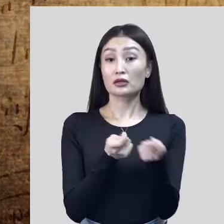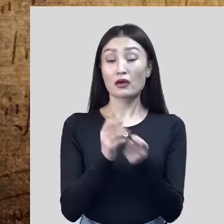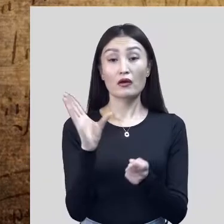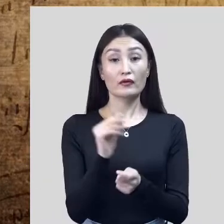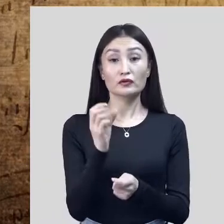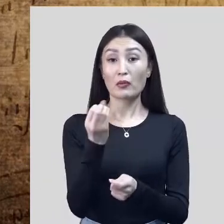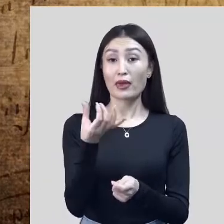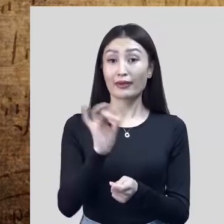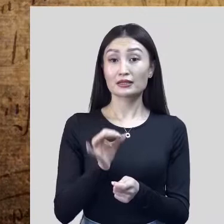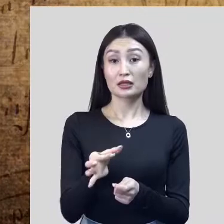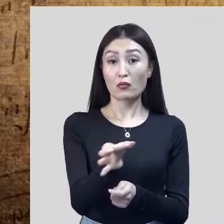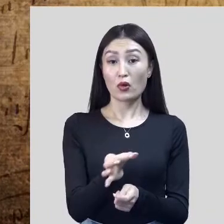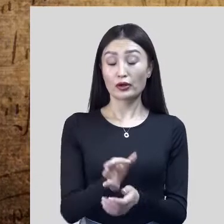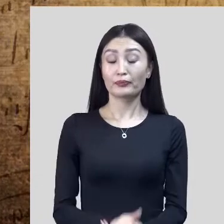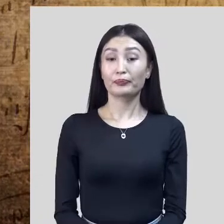Эгейском море.